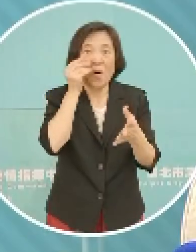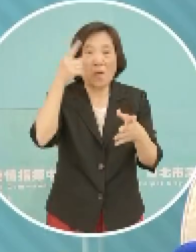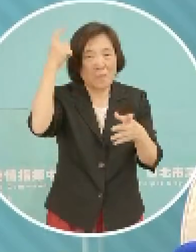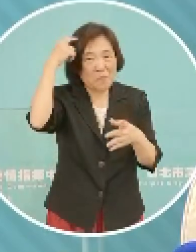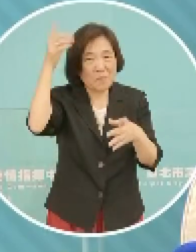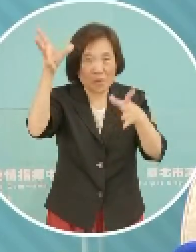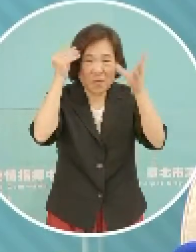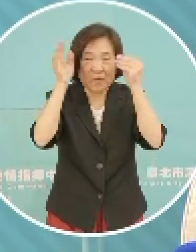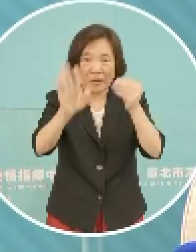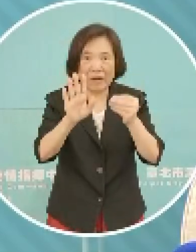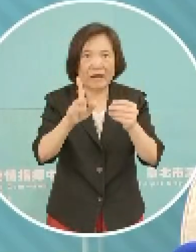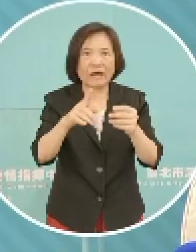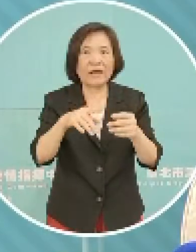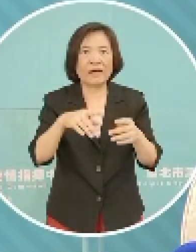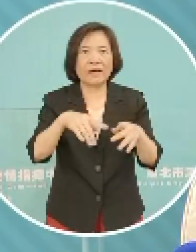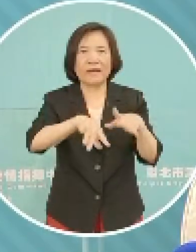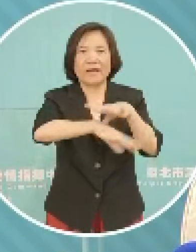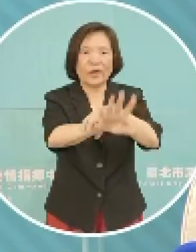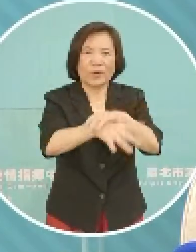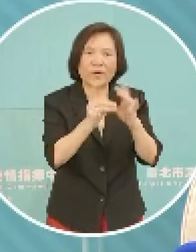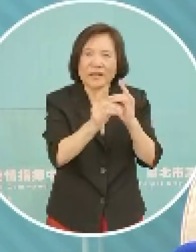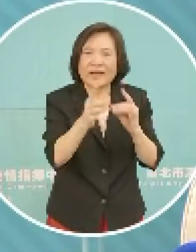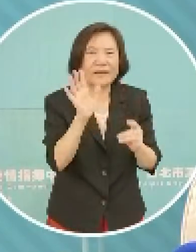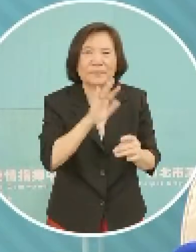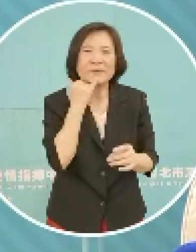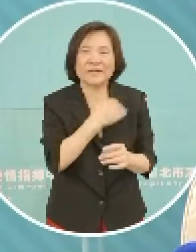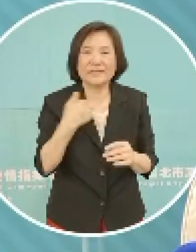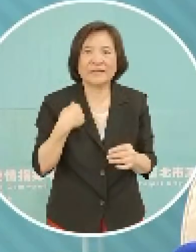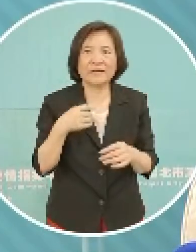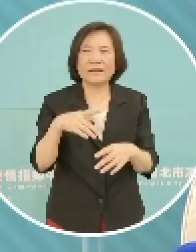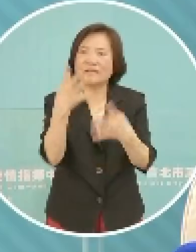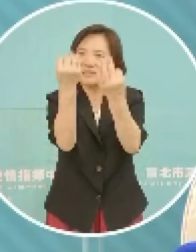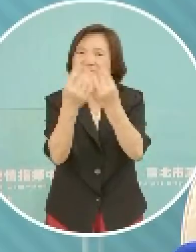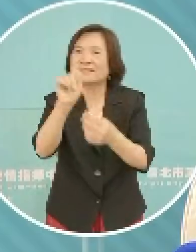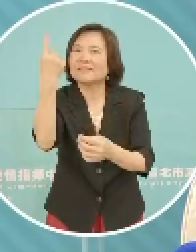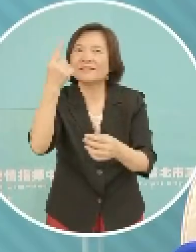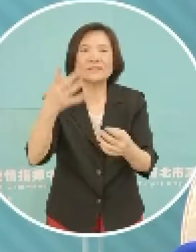嘛，所以我都不晓得那个数字从哪来的，大家就。